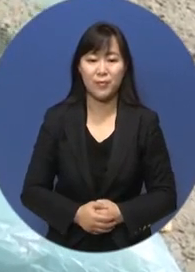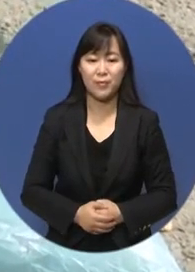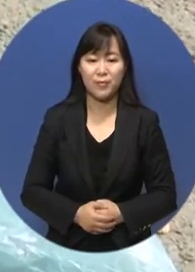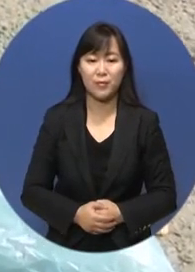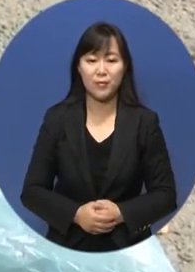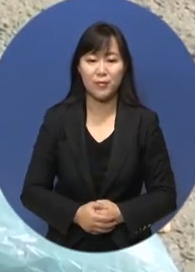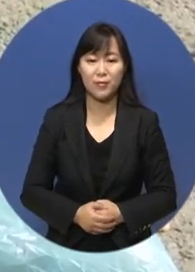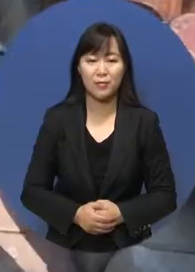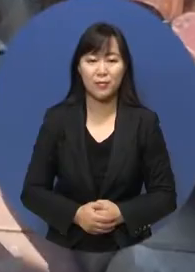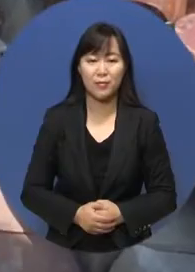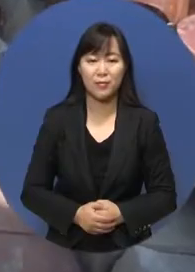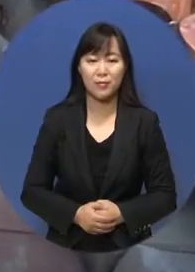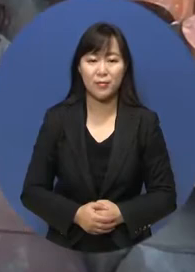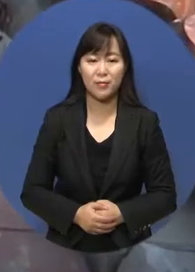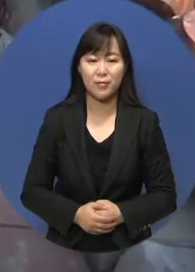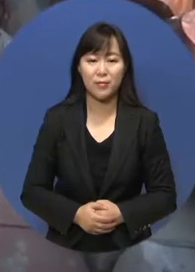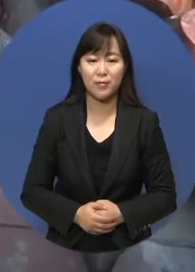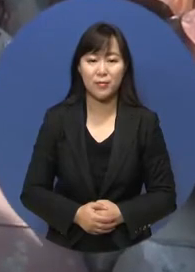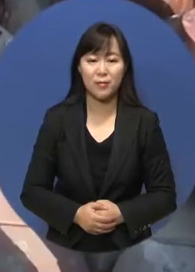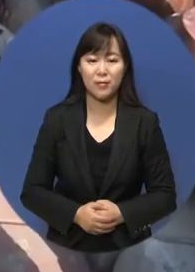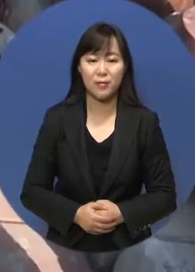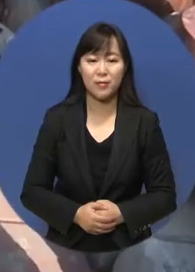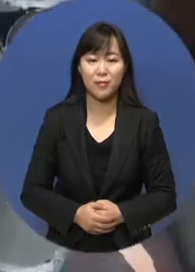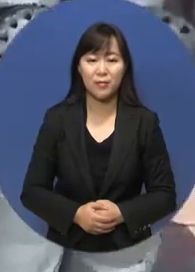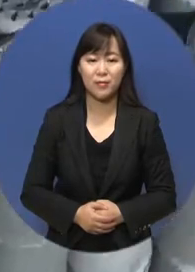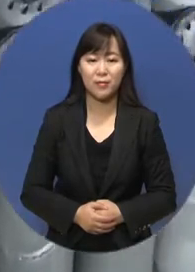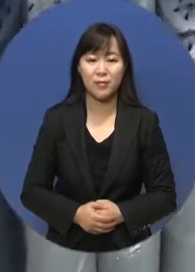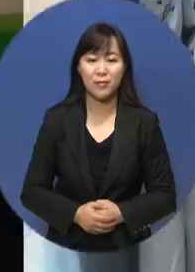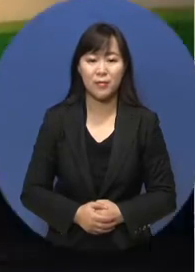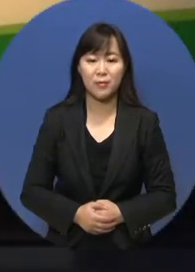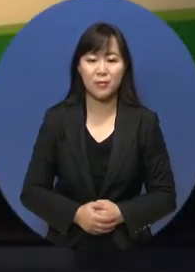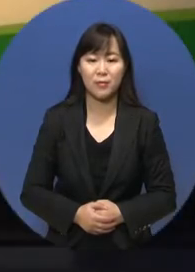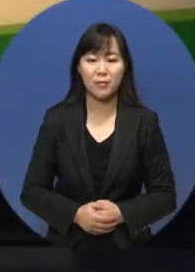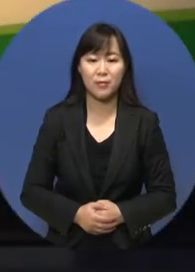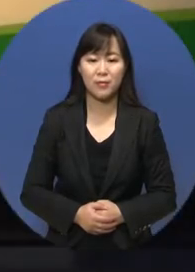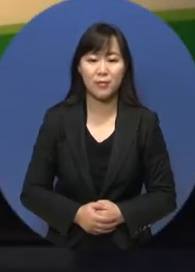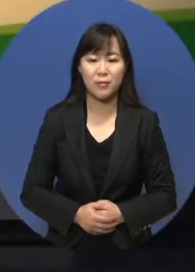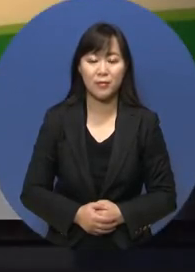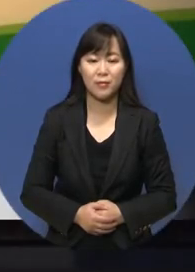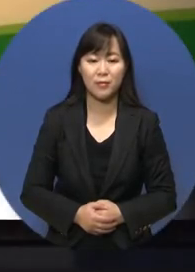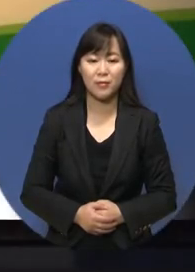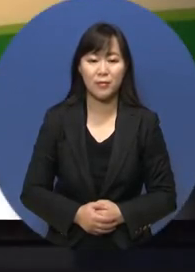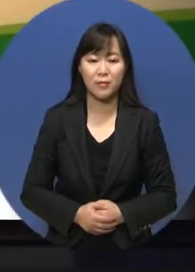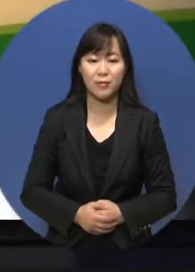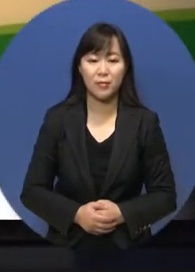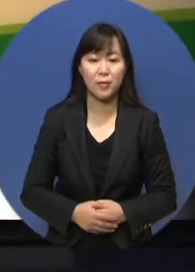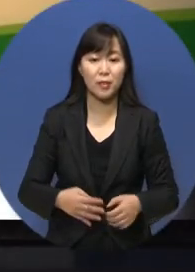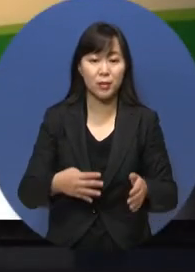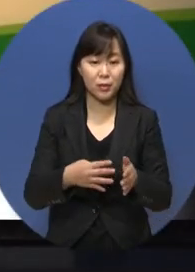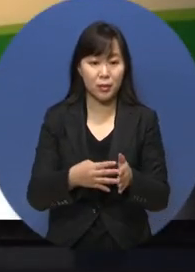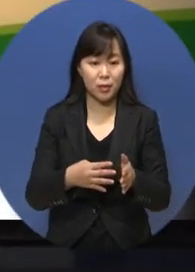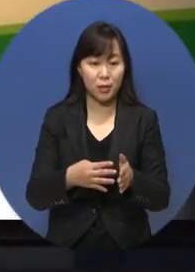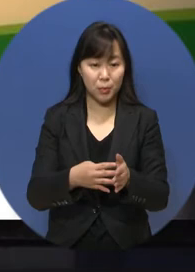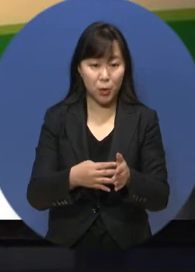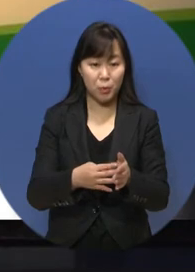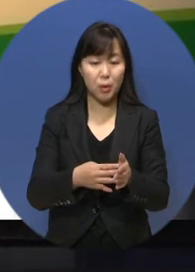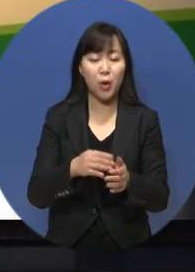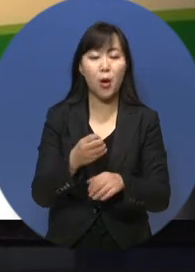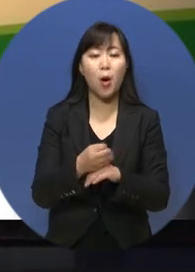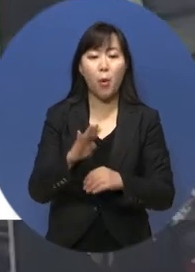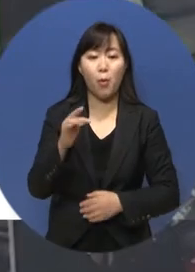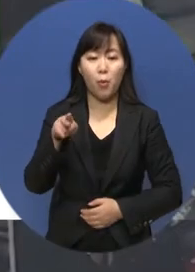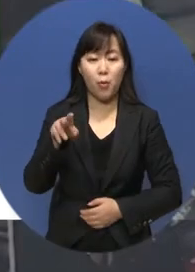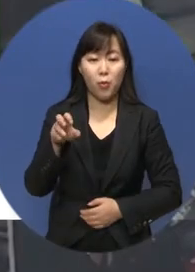복지TV 뉴스 이은희입니다. 사단법인 보령선언 이후 시